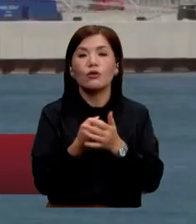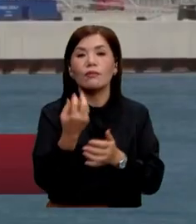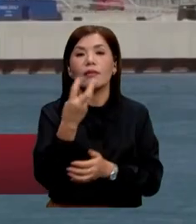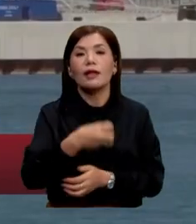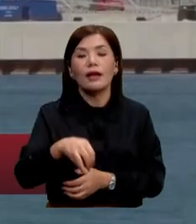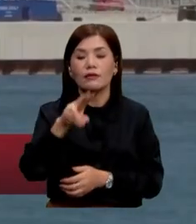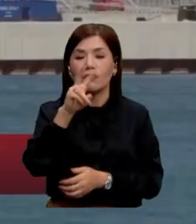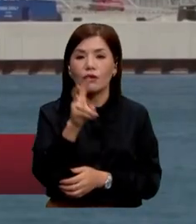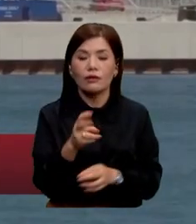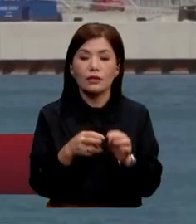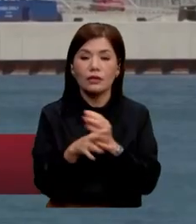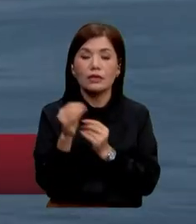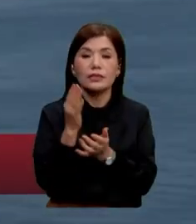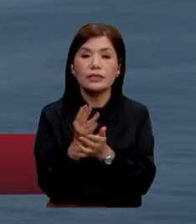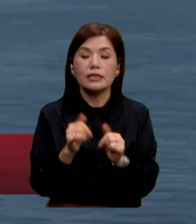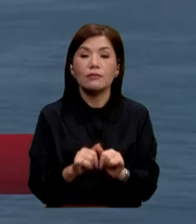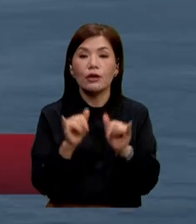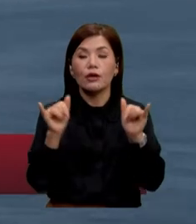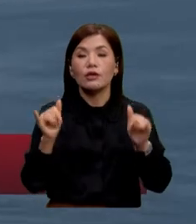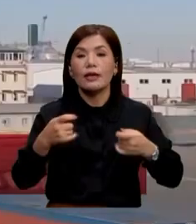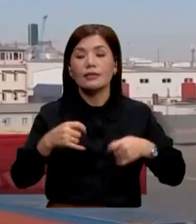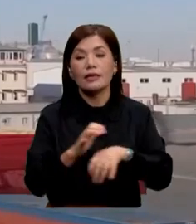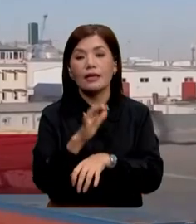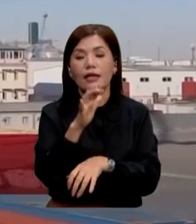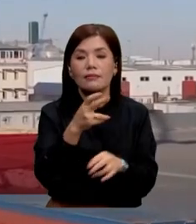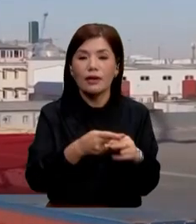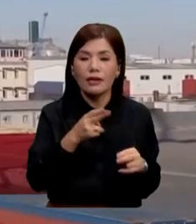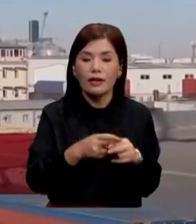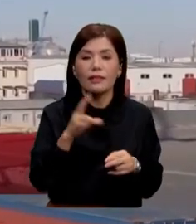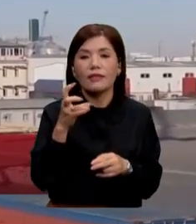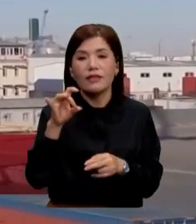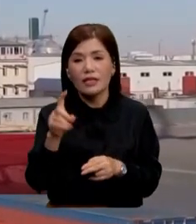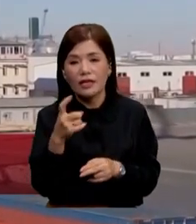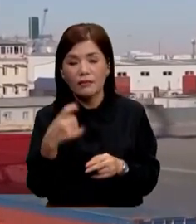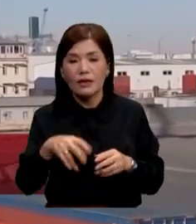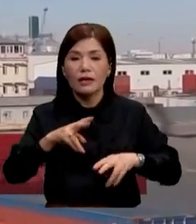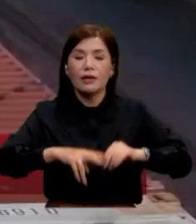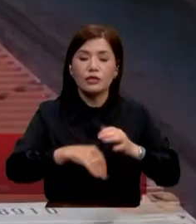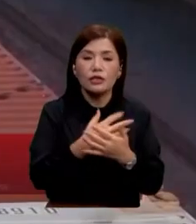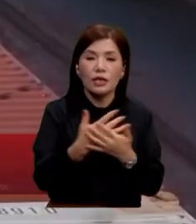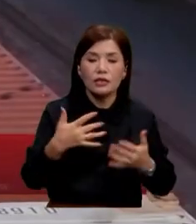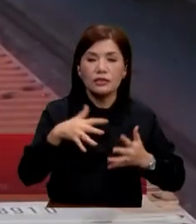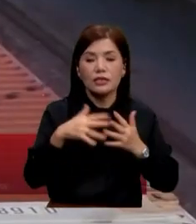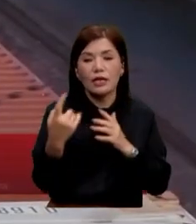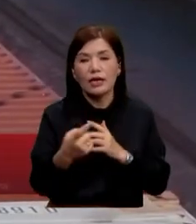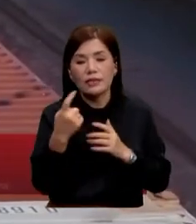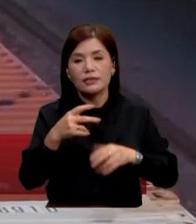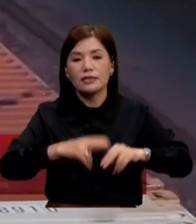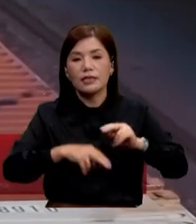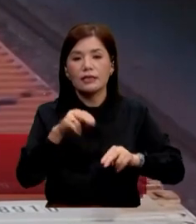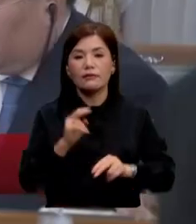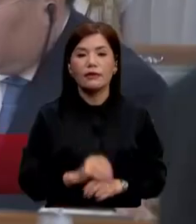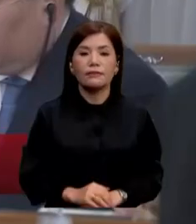долларов. Имеется потенциал по расширению экспорта продукции металлургии, нефтехимии, машиностроения, сельского хозяйства и